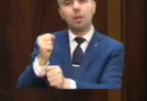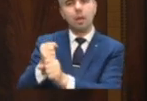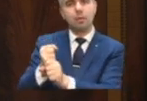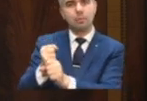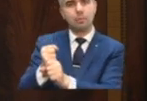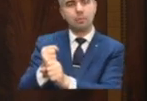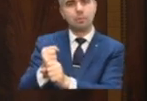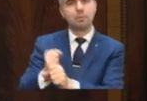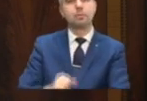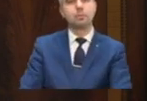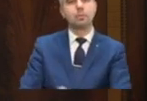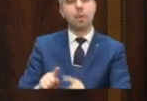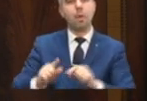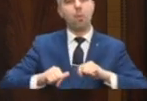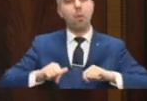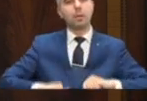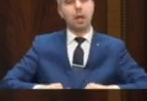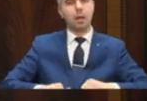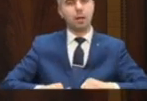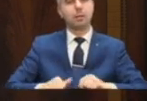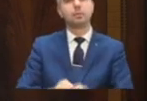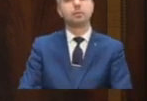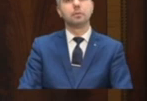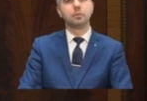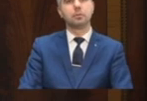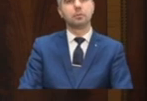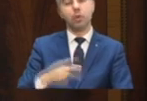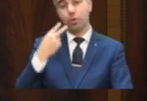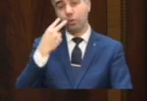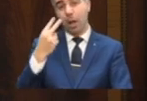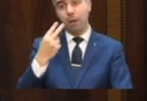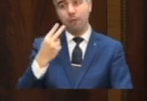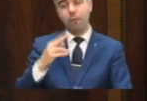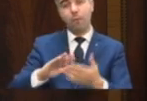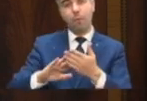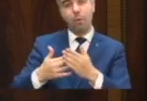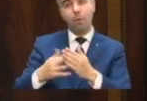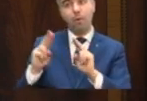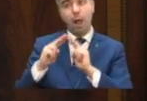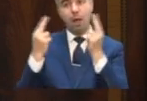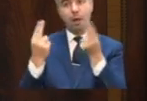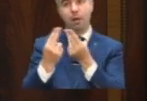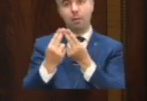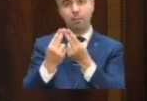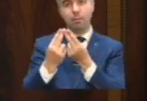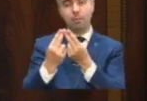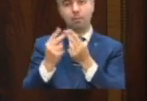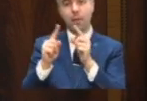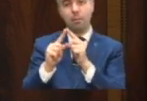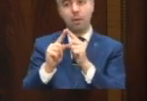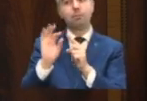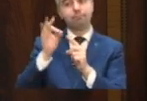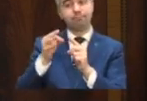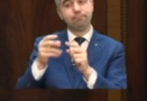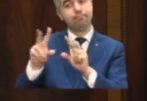الصعيد ديال الوزارة ملي شفنا هذا الشيء اللي وقع في العالم وتقسنا به